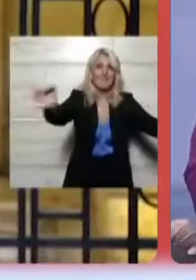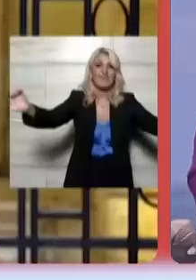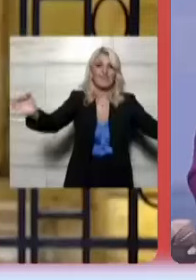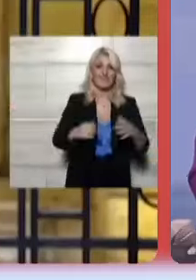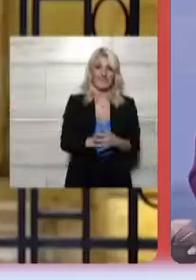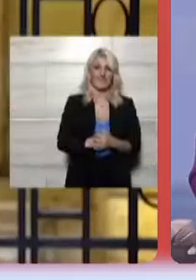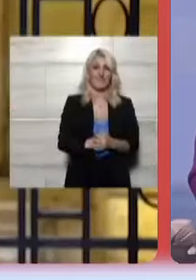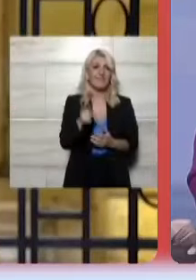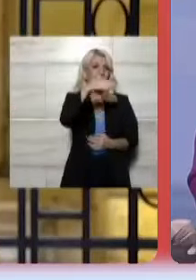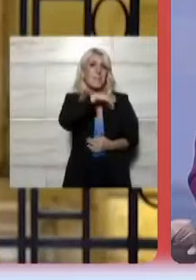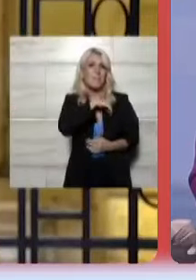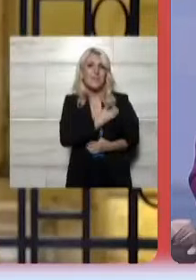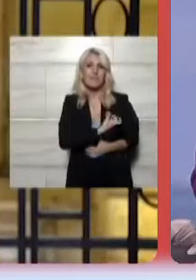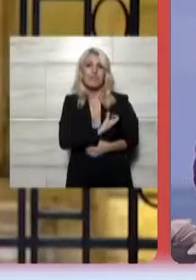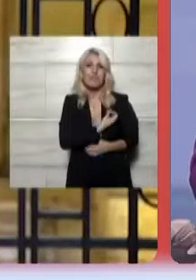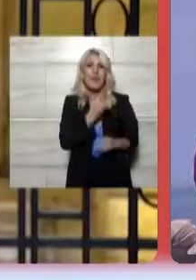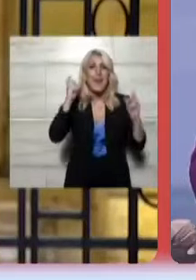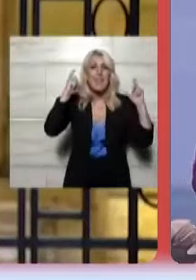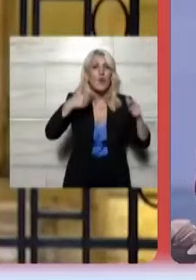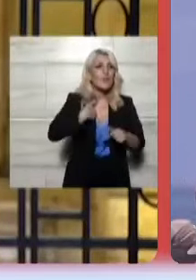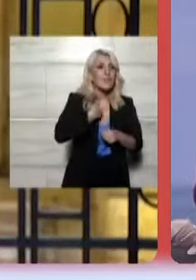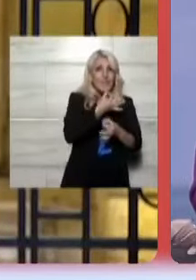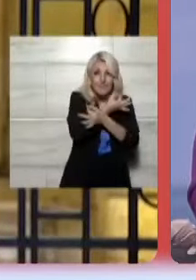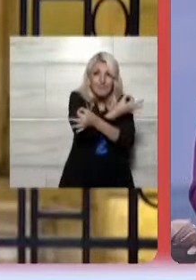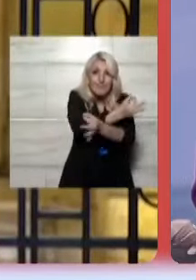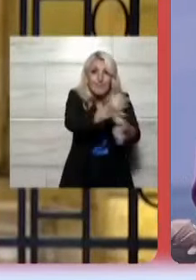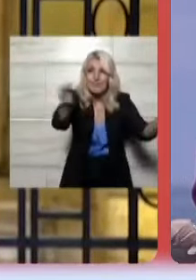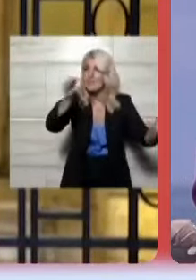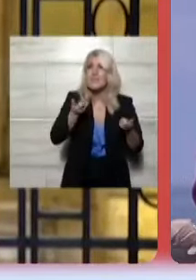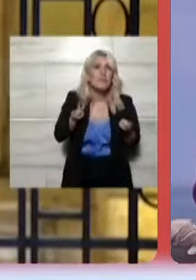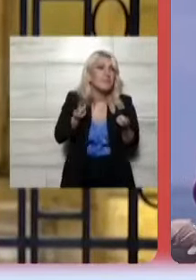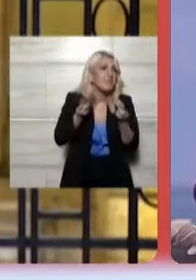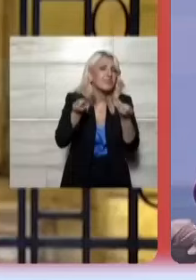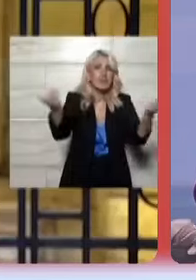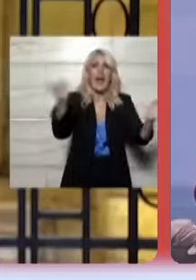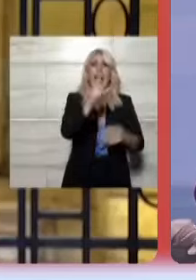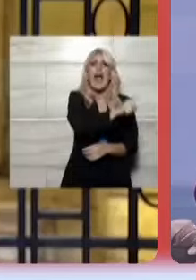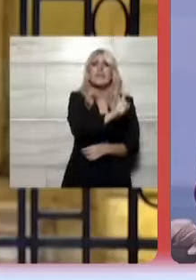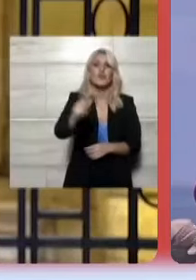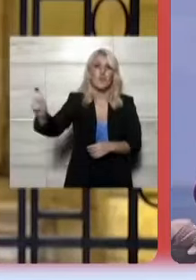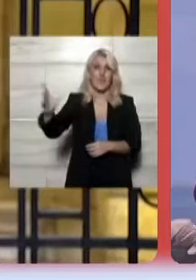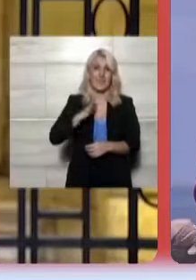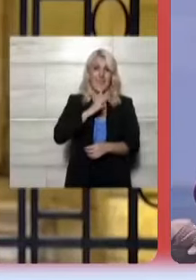την Κυριακή που μας έρχεται, η προσέλευση εννοείται. Το ΠΑΣΟΚ είναι... λοιπόν δείχνει ότι μπορεί να